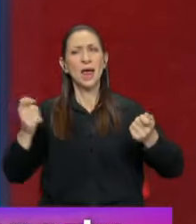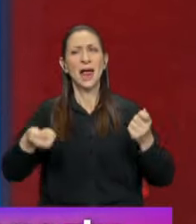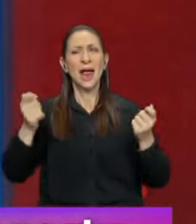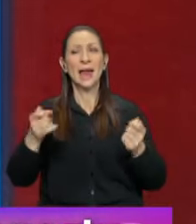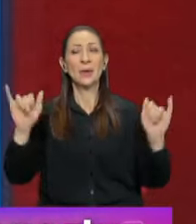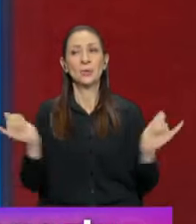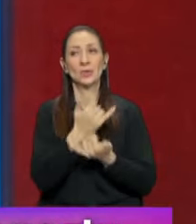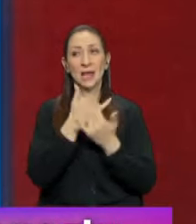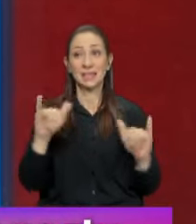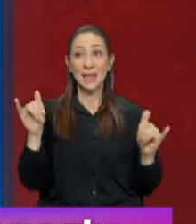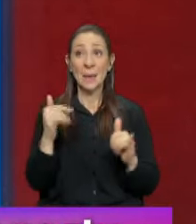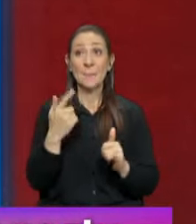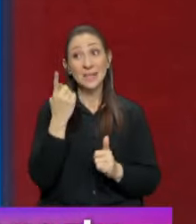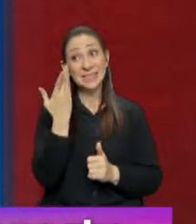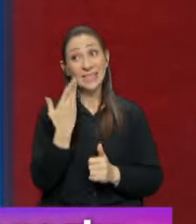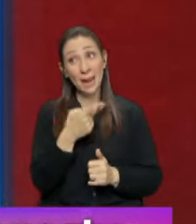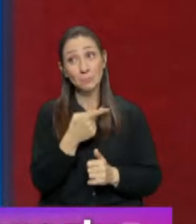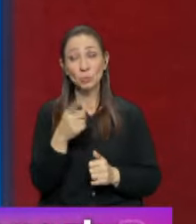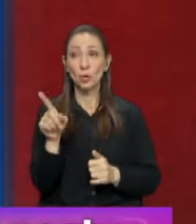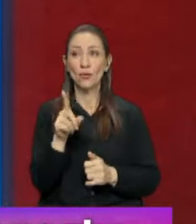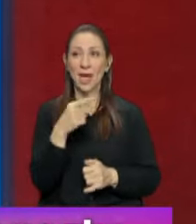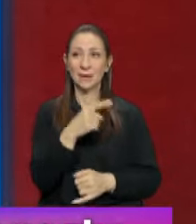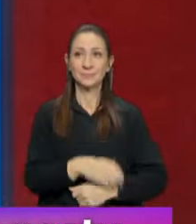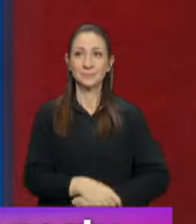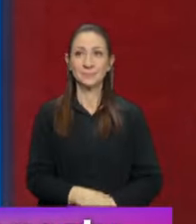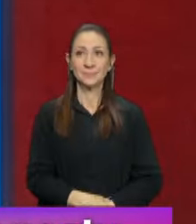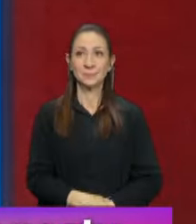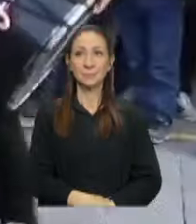zurnalarla kutlandı. Bir izleyelim bakalım Şanlıurfa'ya.